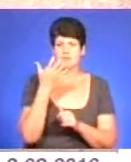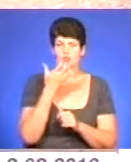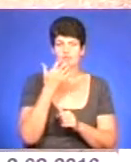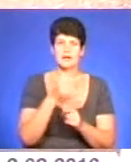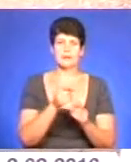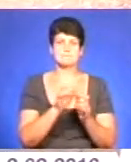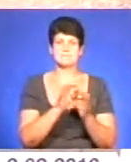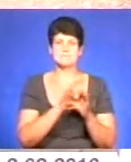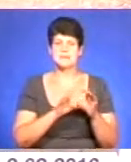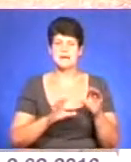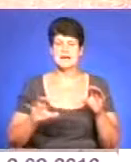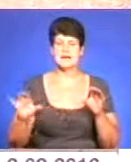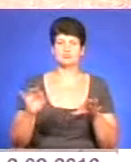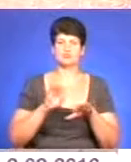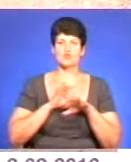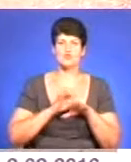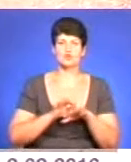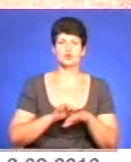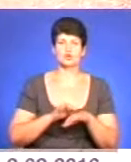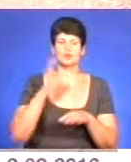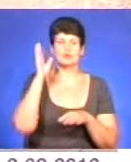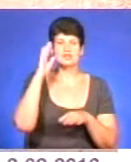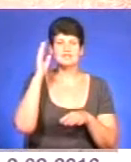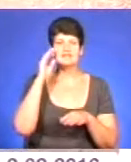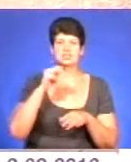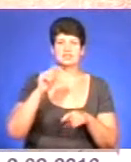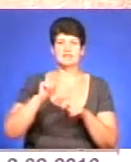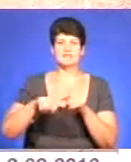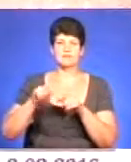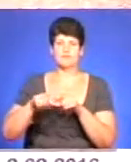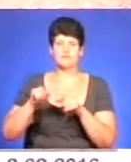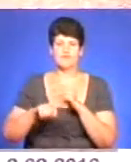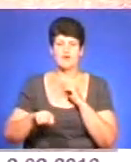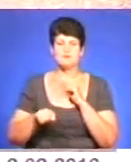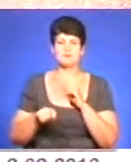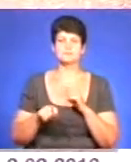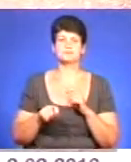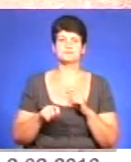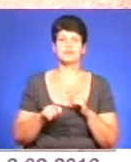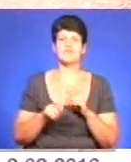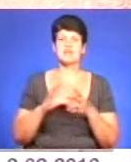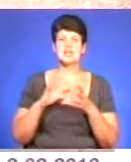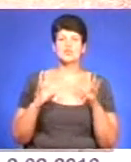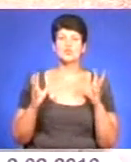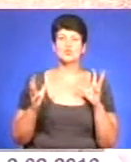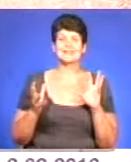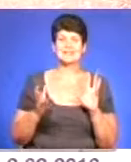Проводимо гідравлічне випробування магістральних теплових мереж. В результаті ми